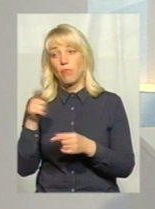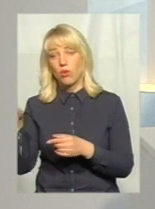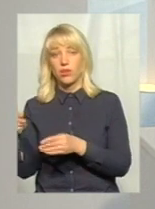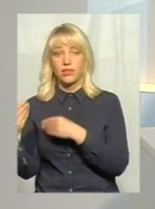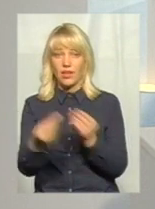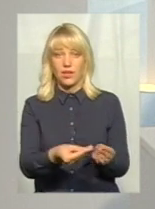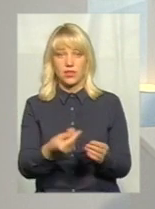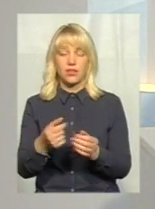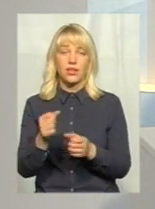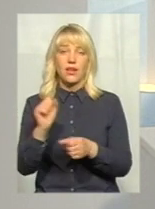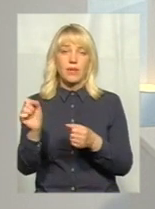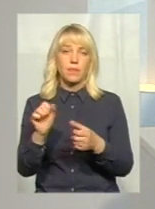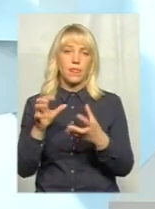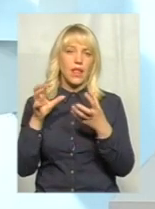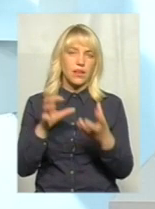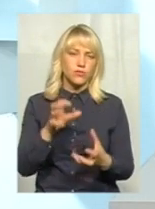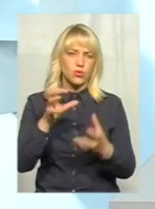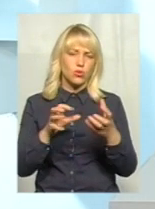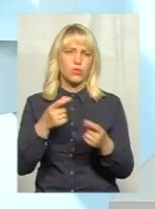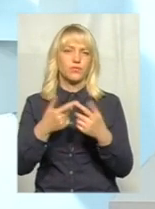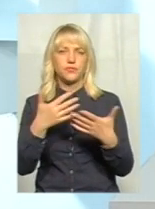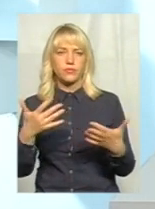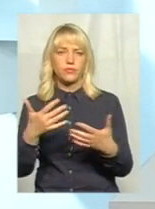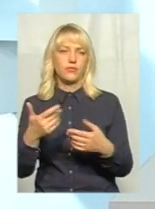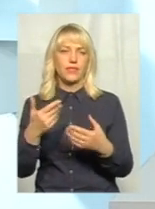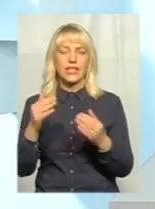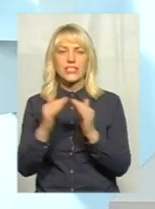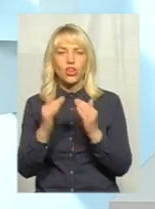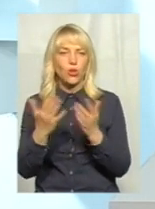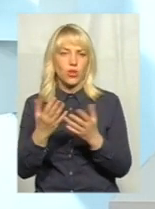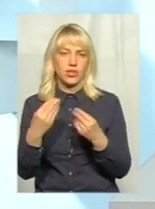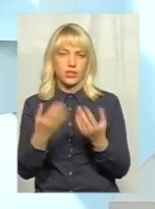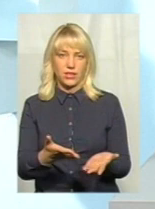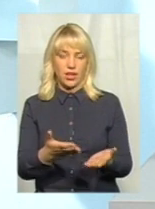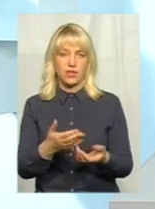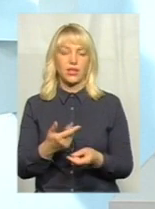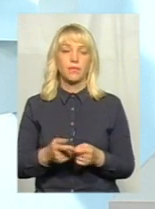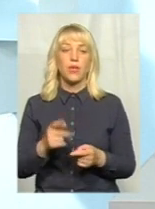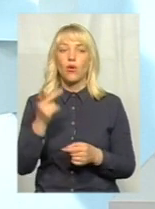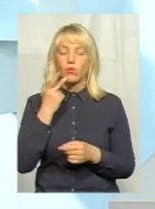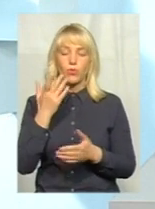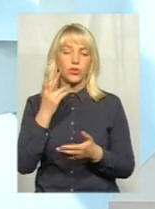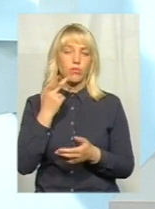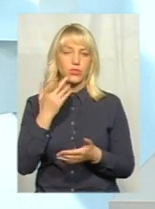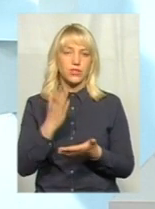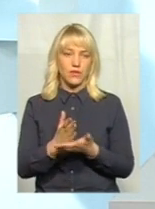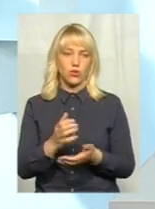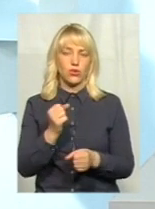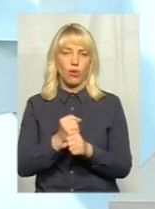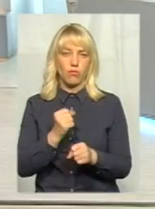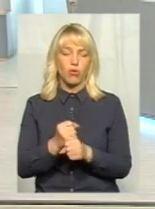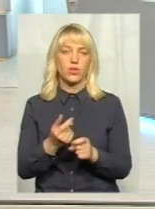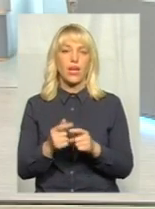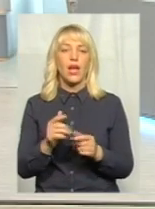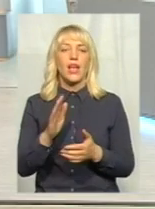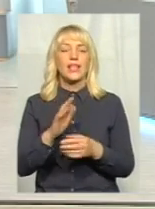соціальне створюєте, щоб люди могли. Ну, робота йде постійно. Але я вам кажу, вакансії збільшуються з кожним днем